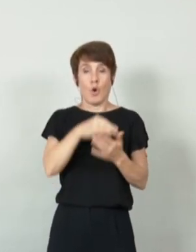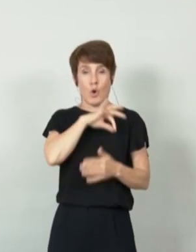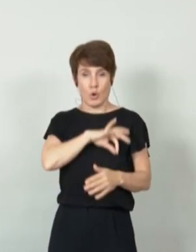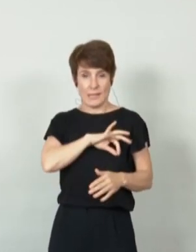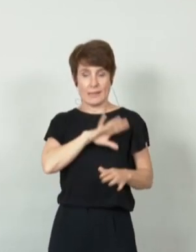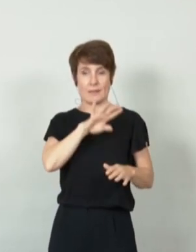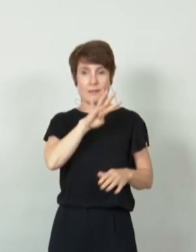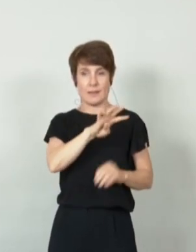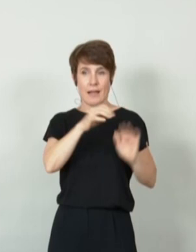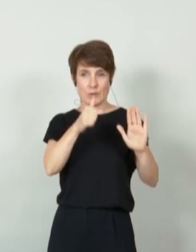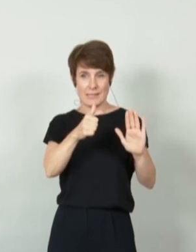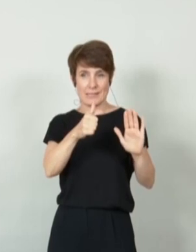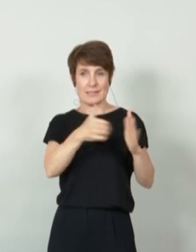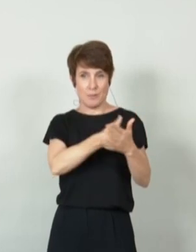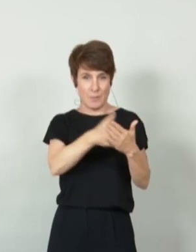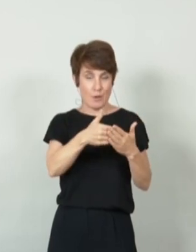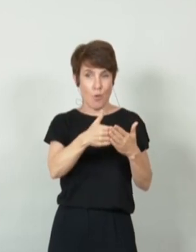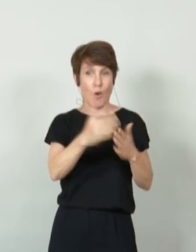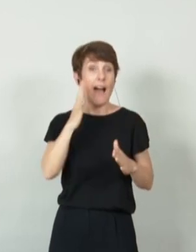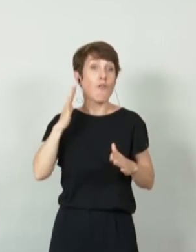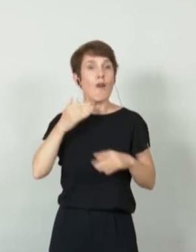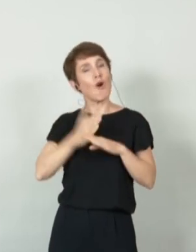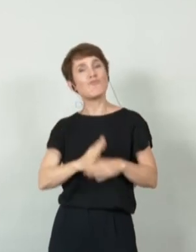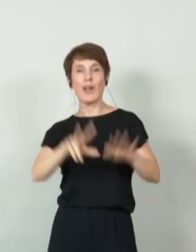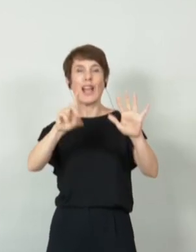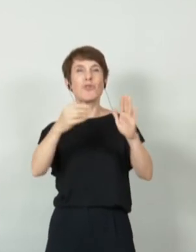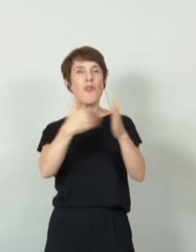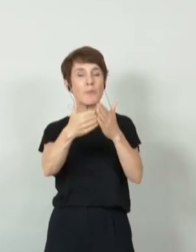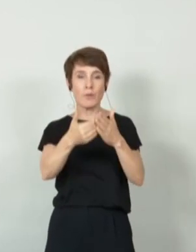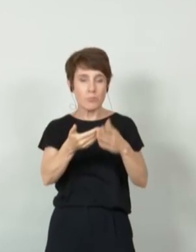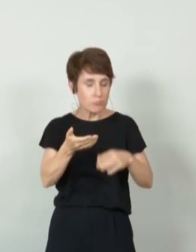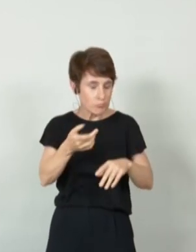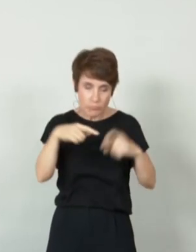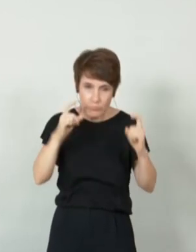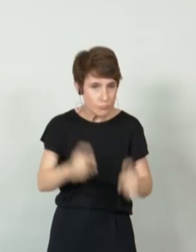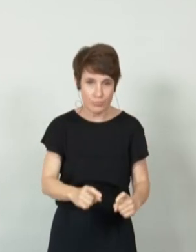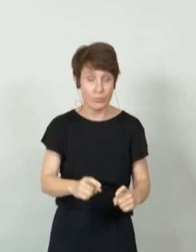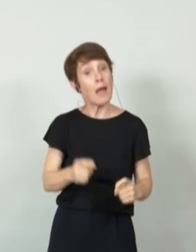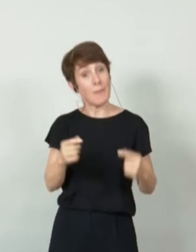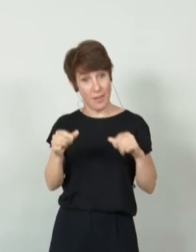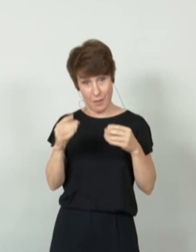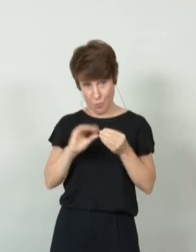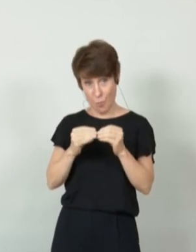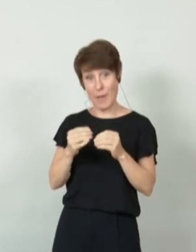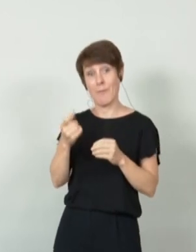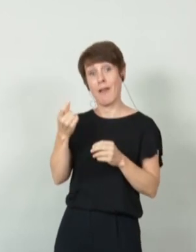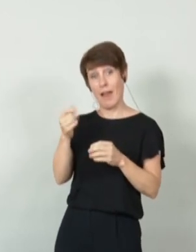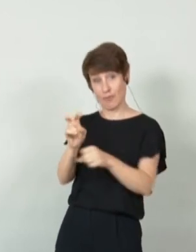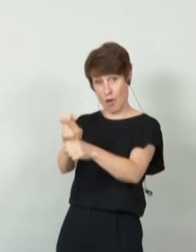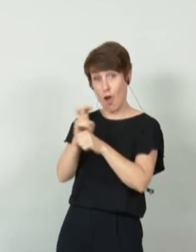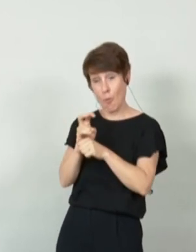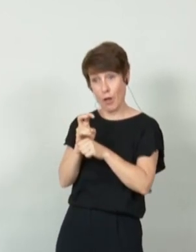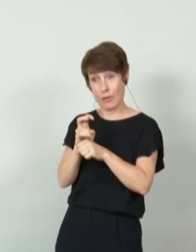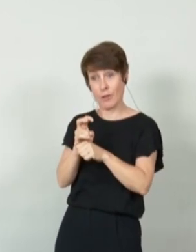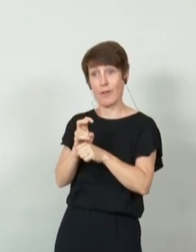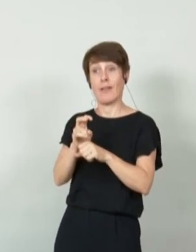bien loin des 81 initialement prévus mais au moyen d'un doublement des emprunts nouveaux 32 millions au lieu de 14 ça